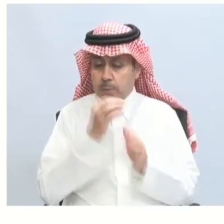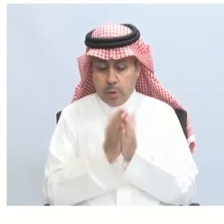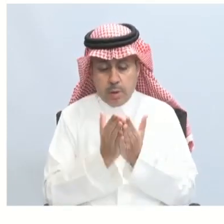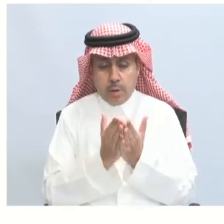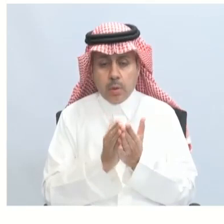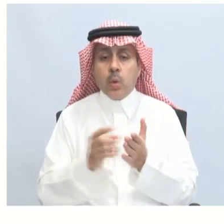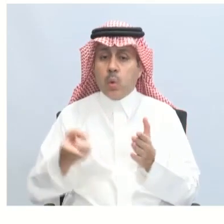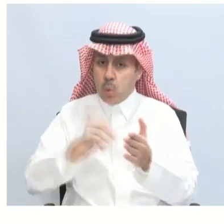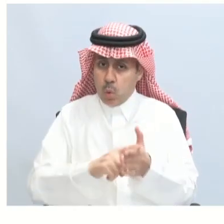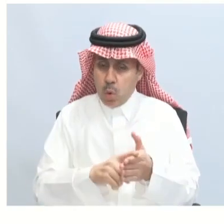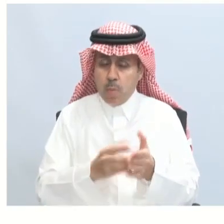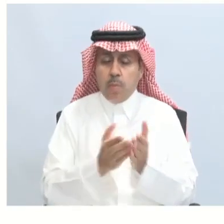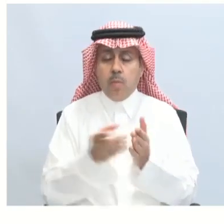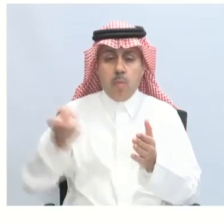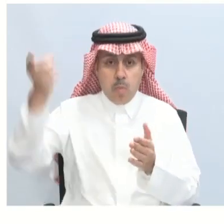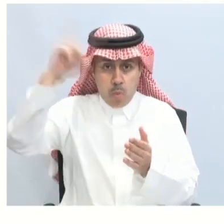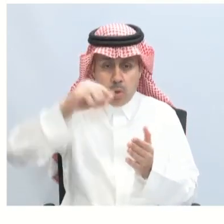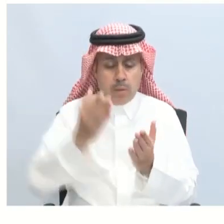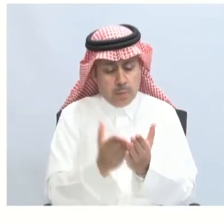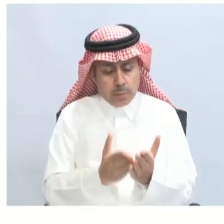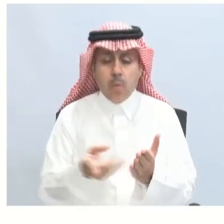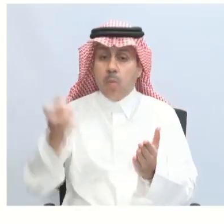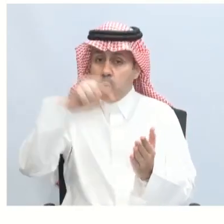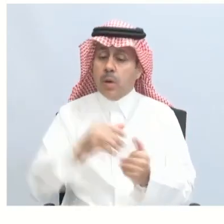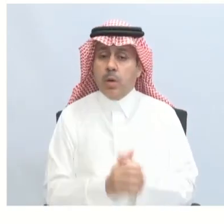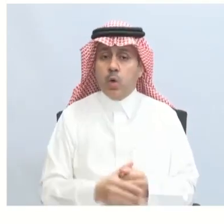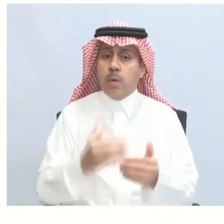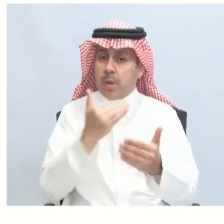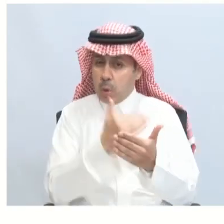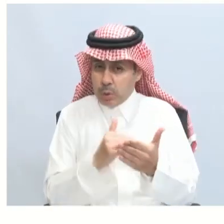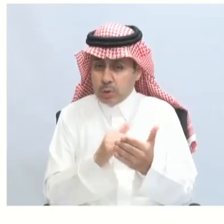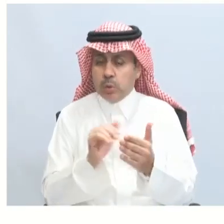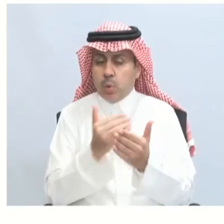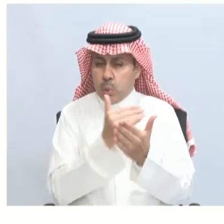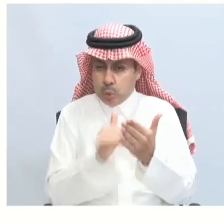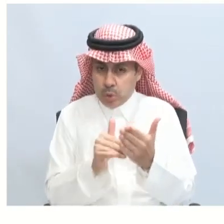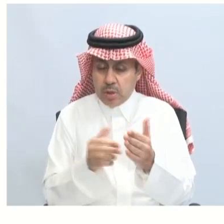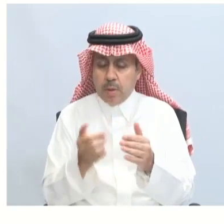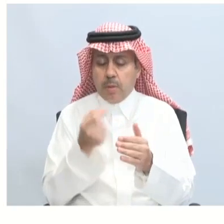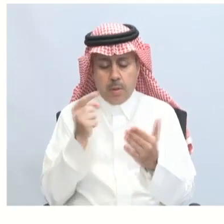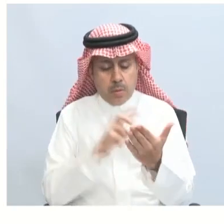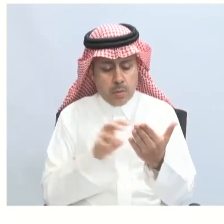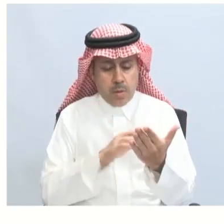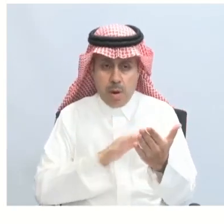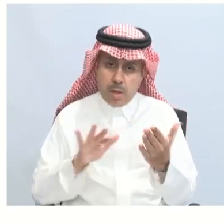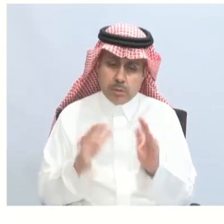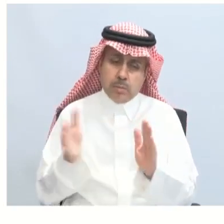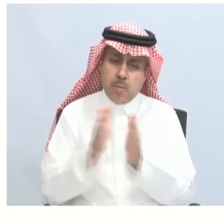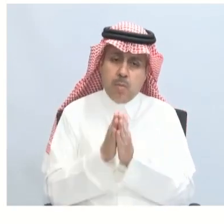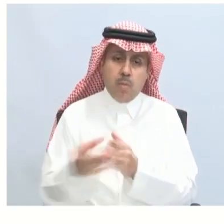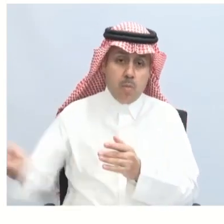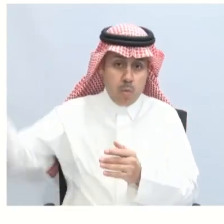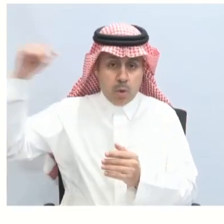جديده مع الله عز وجل في تلاوه هذا القران وان كنت تقرا القران لكنك مقل فحاول ان